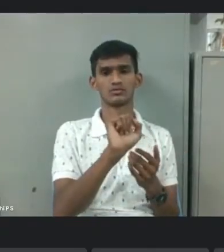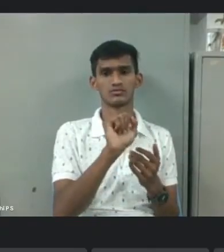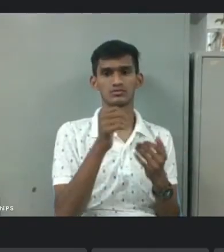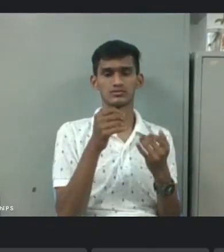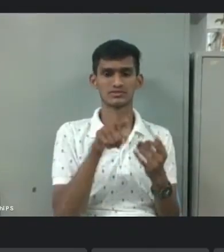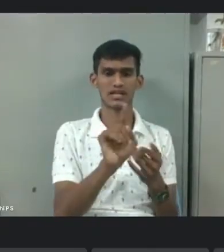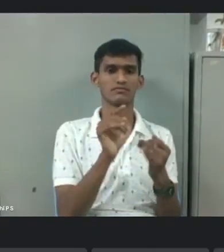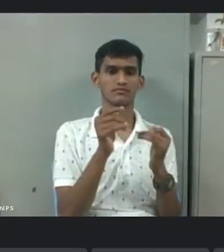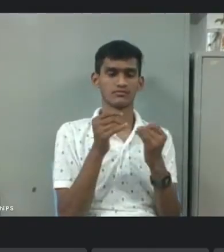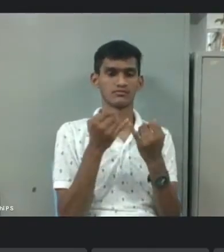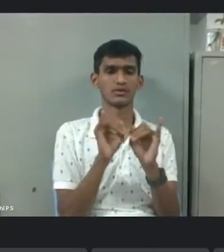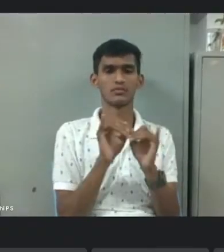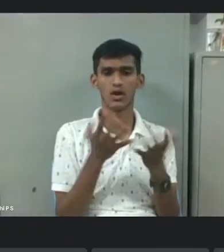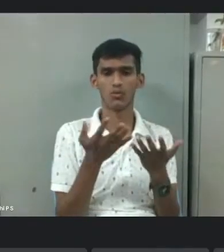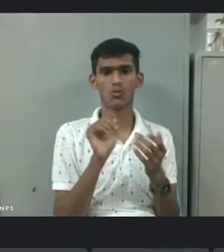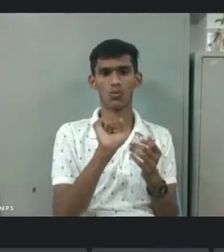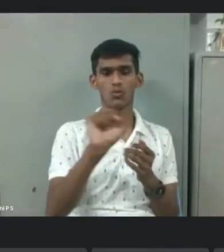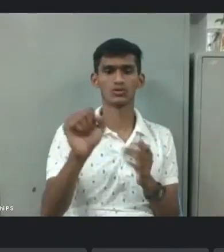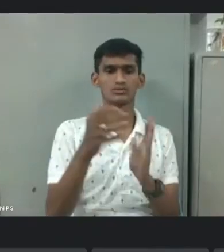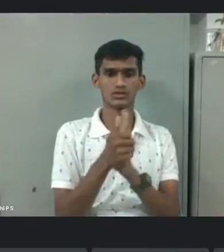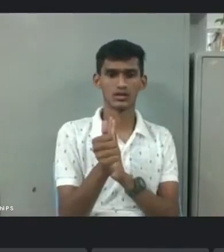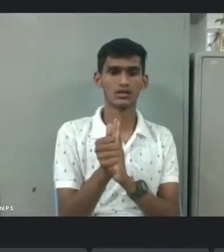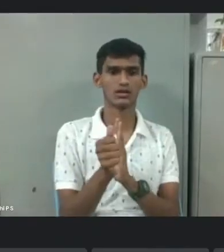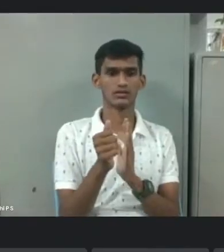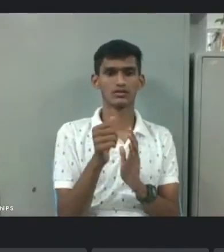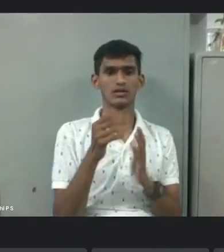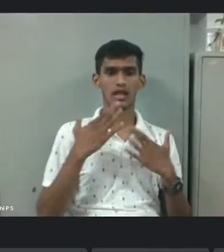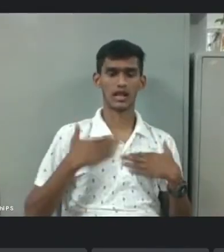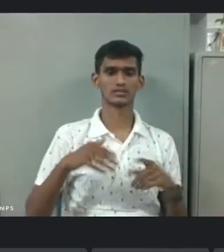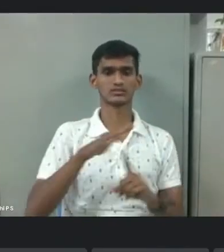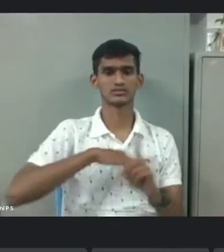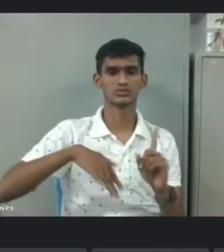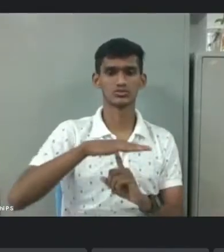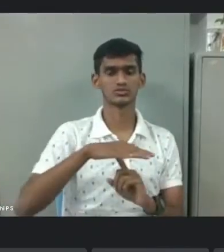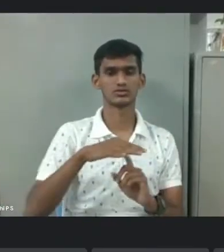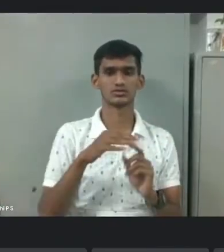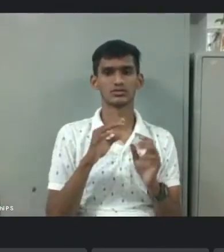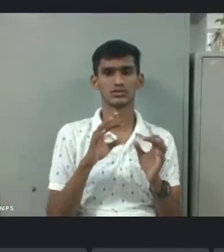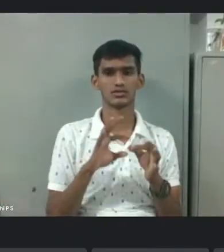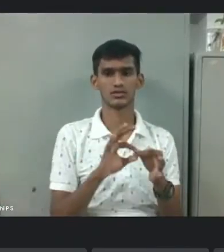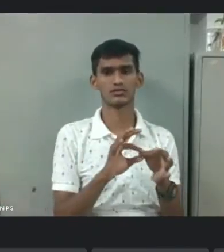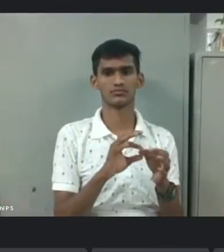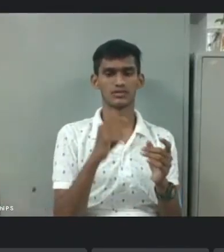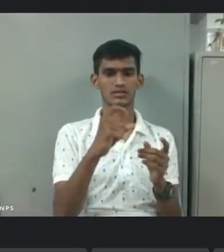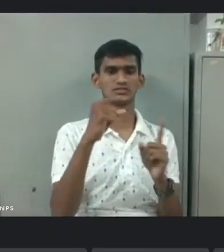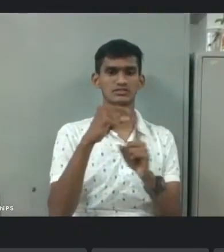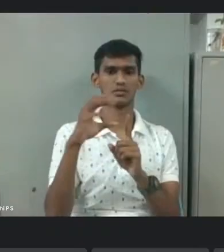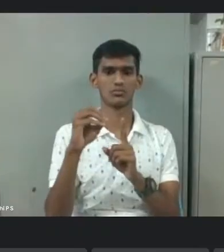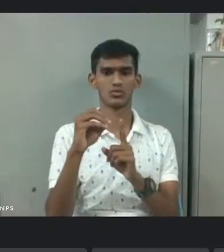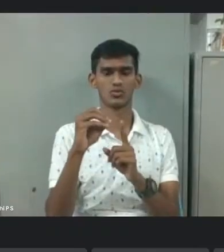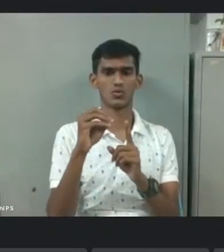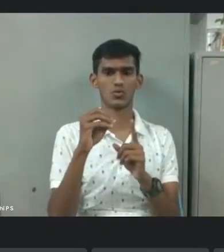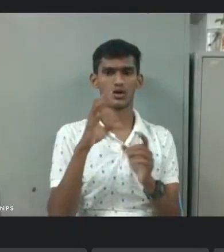അവരുടെ ശാരീരികാവസ്ഥയും അവരുടെ കഴിവുകളെ ആശ്രയിച്ചിട്ടിരിക്കും. ഇപ്പോൾ CP പോലെയുള്ള കുട്ടികളുടെ കാര്യമാണ്